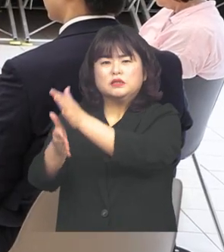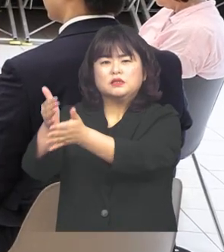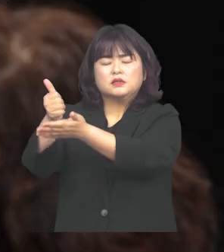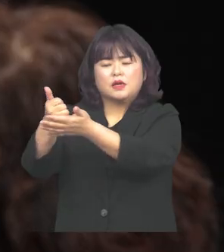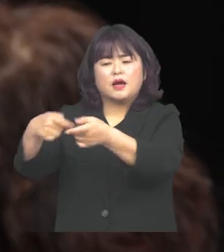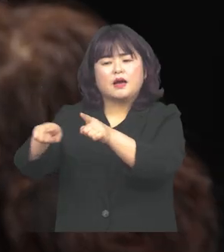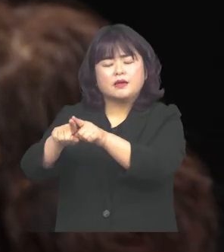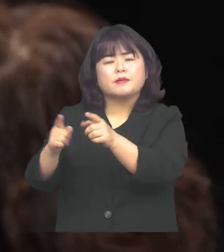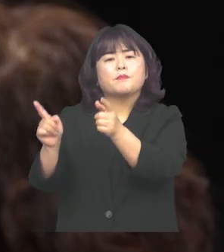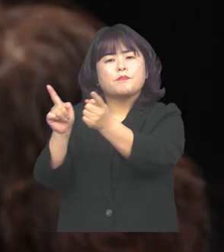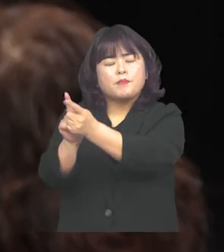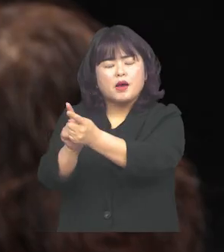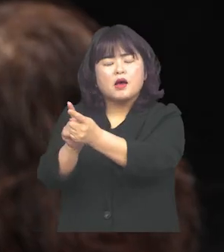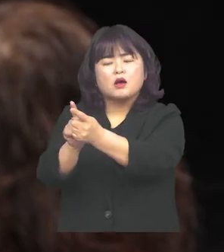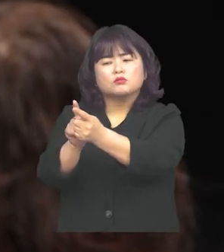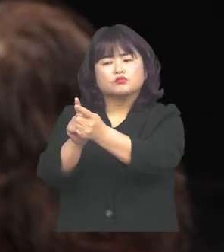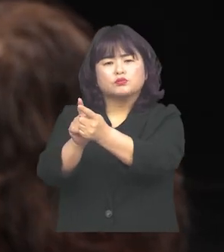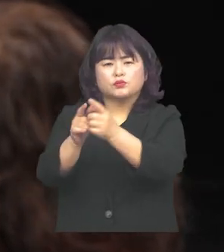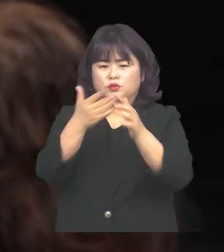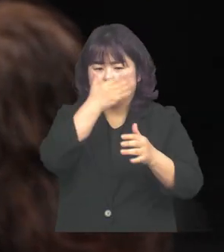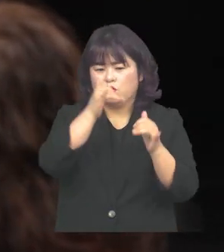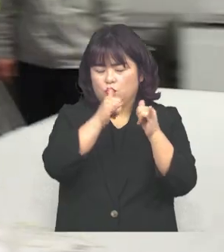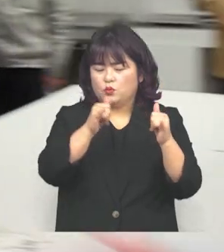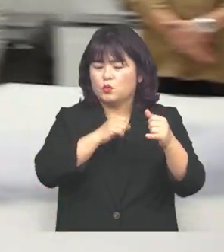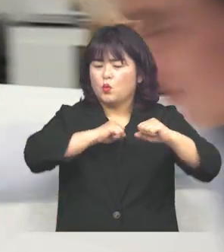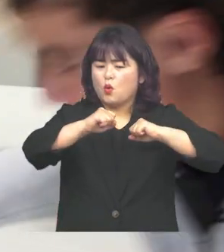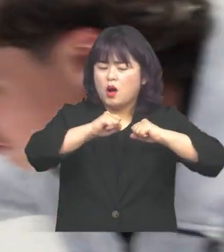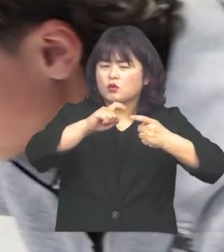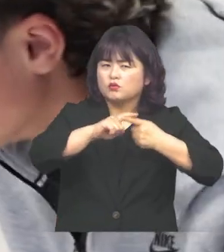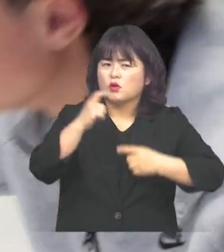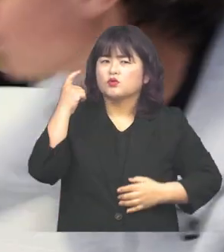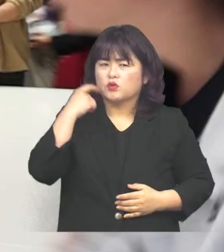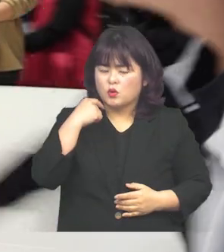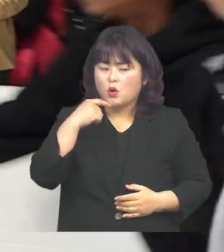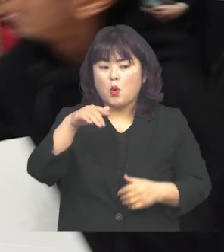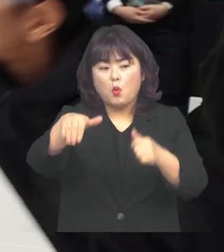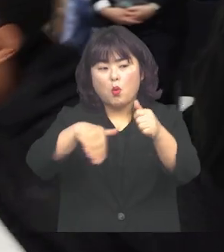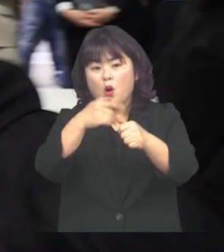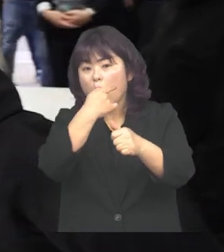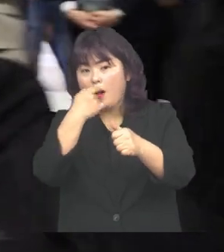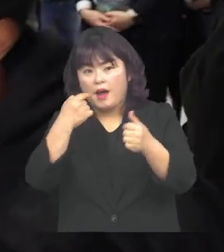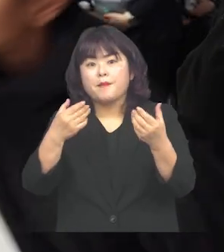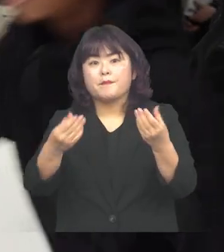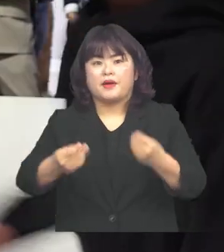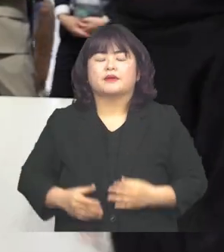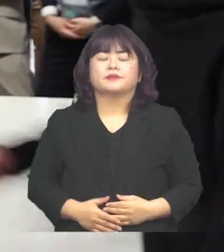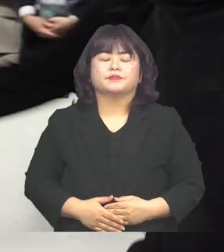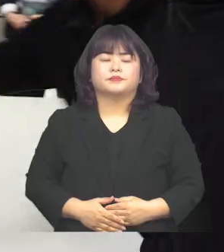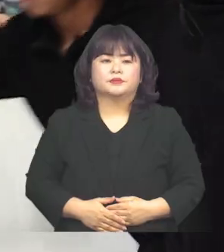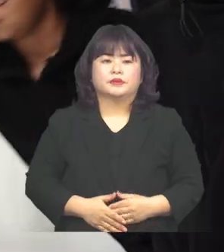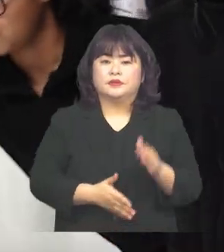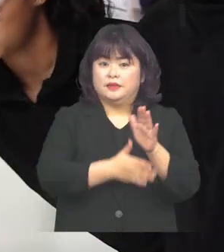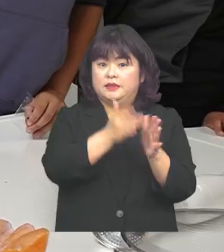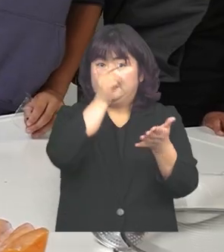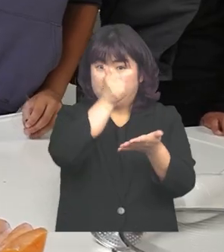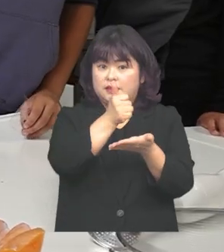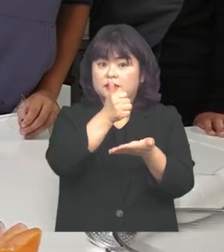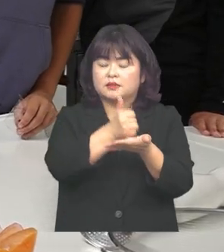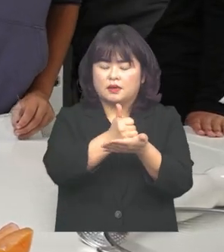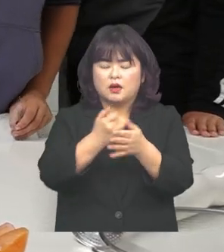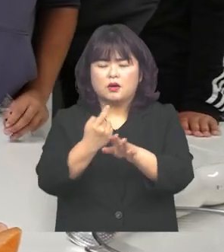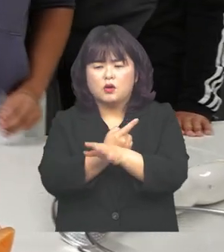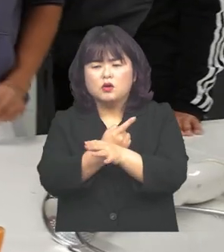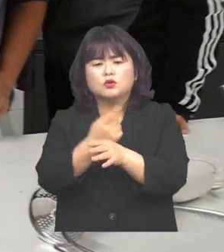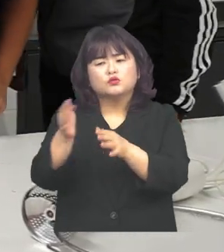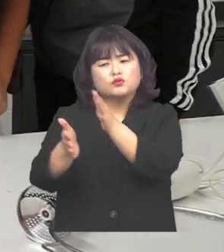만나 청소년을 위한 프로그램을 가동하는 레스쿠타르의 활동에 대해 듣고 시설을 둘러봤습니다. 이 시장은